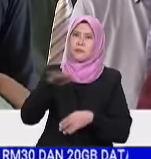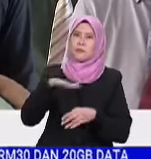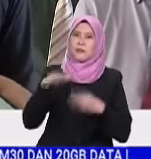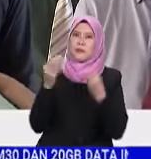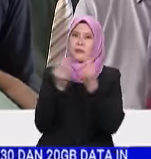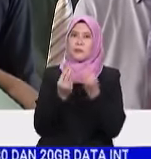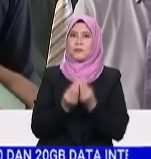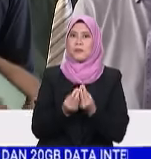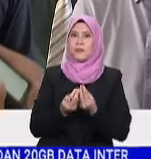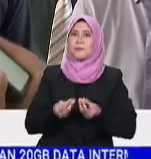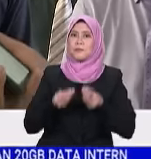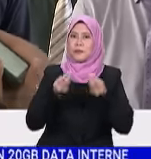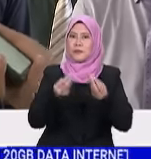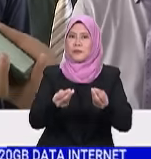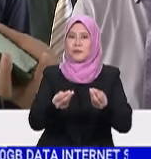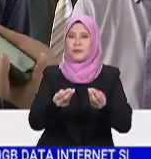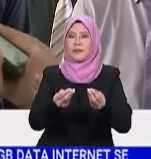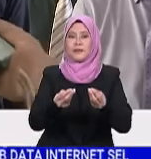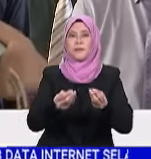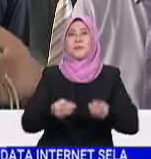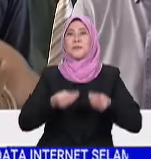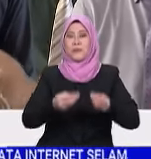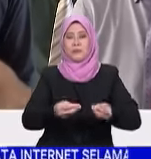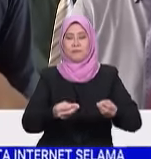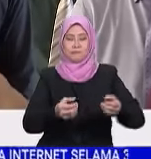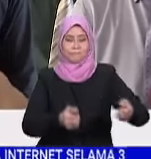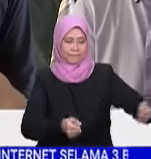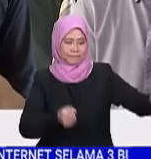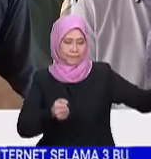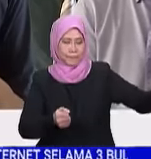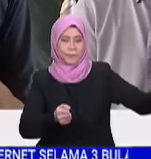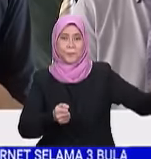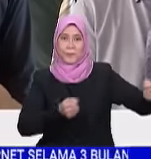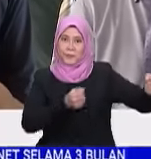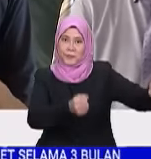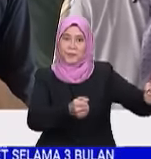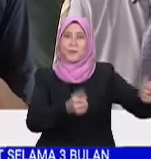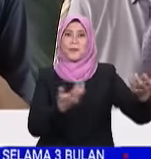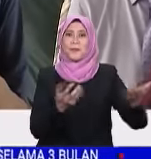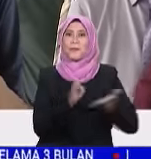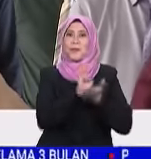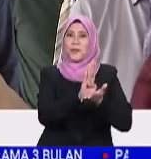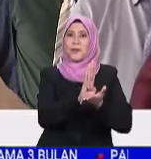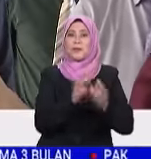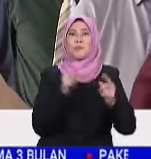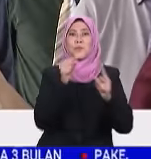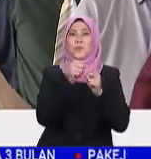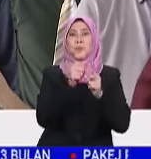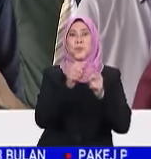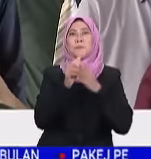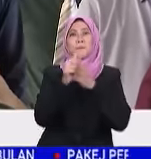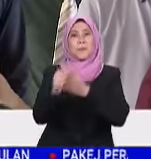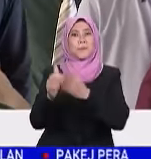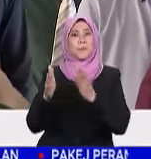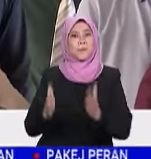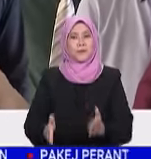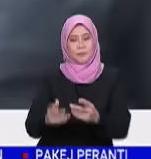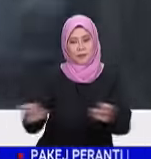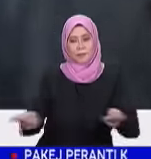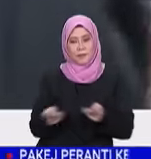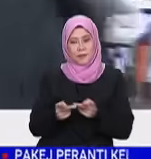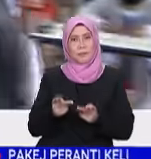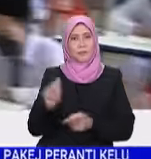bagi cuma kita akan adakan secara simbolik ee bantuan ini melalui pemimpin-pemimpin di kawasan